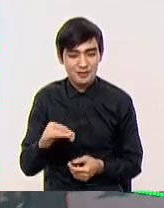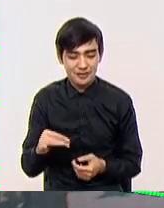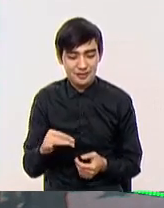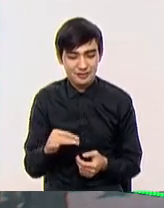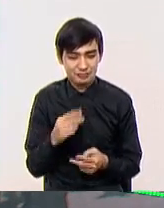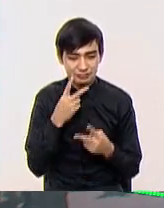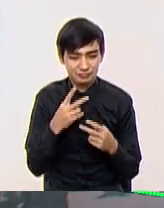новостями